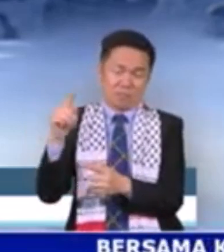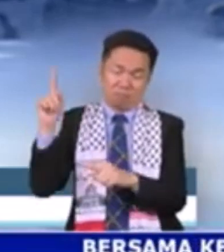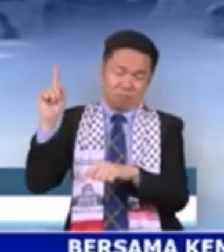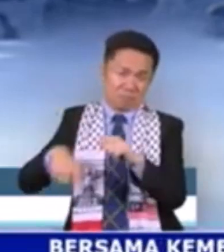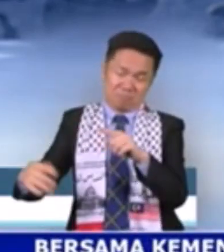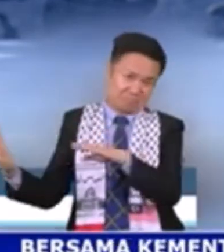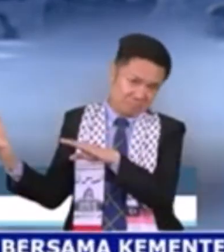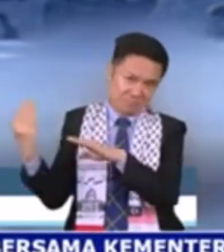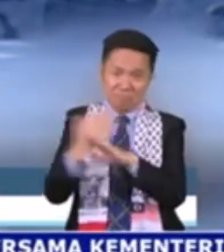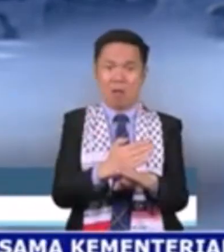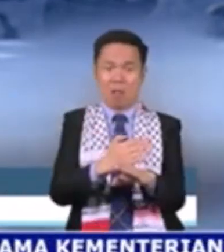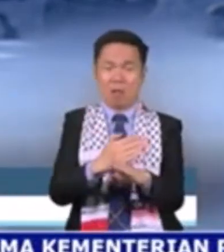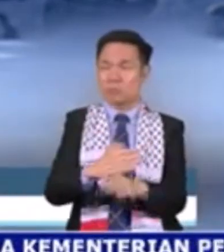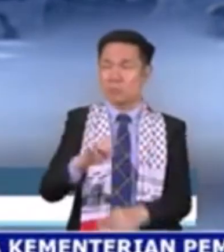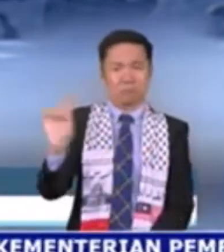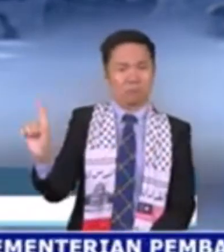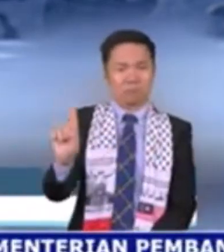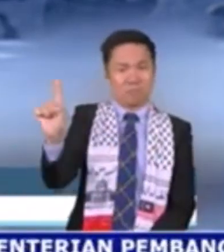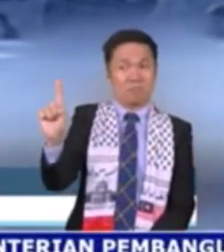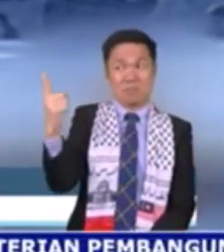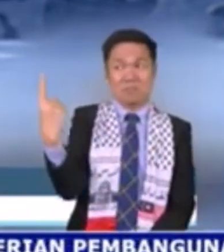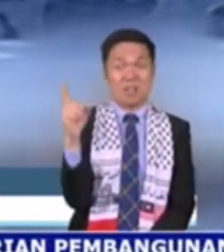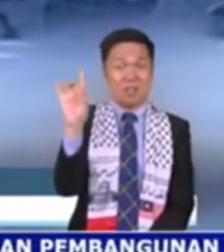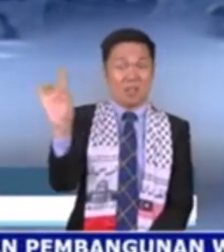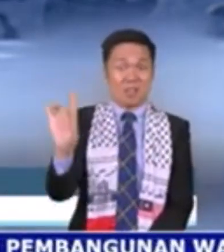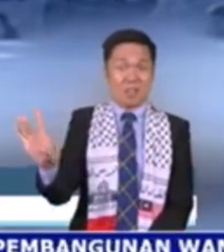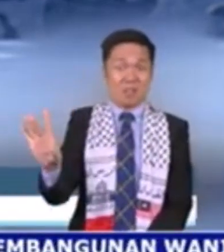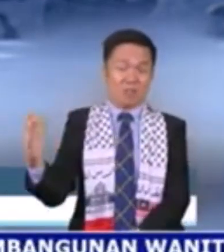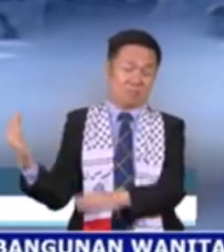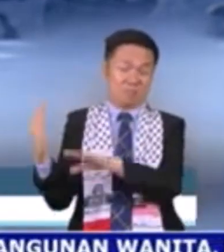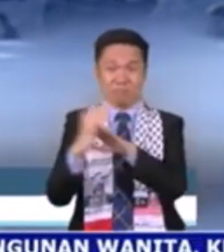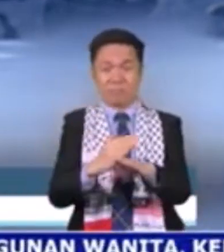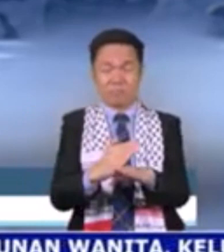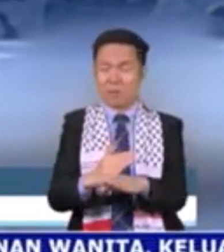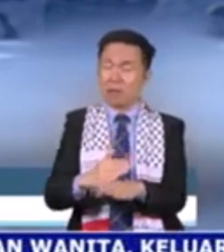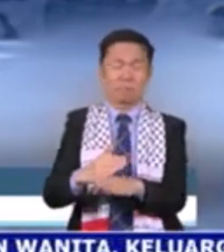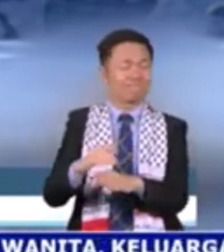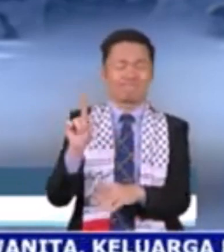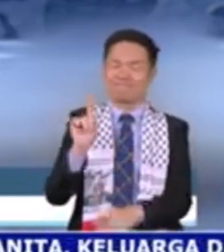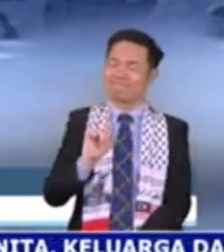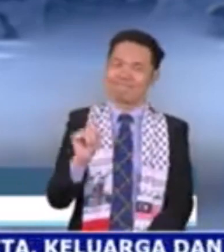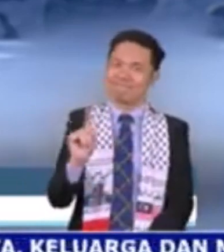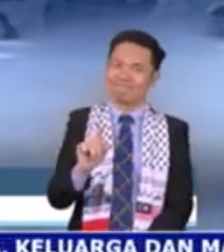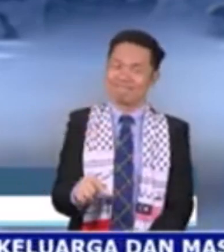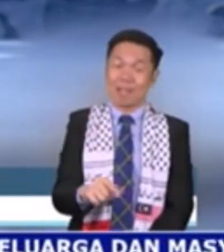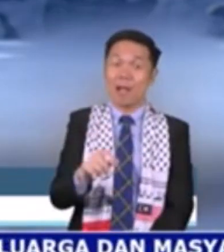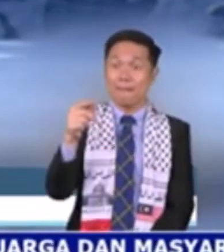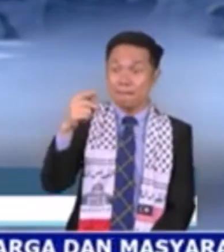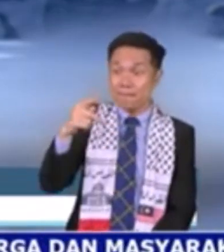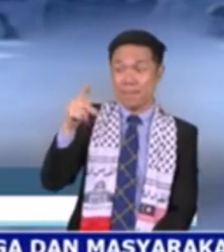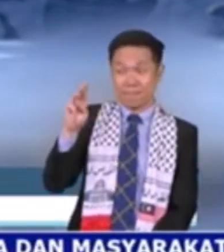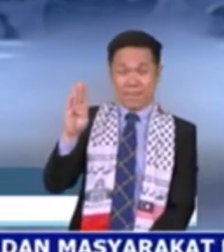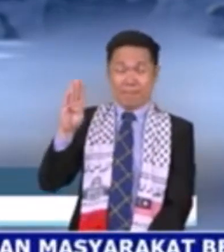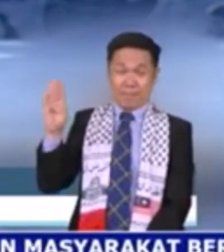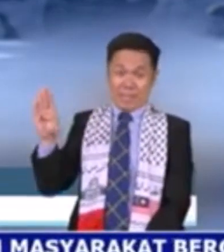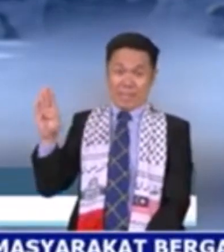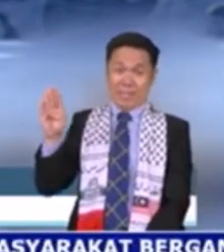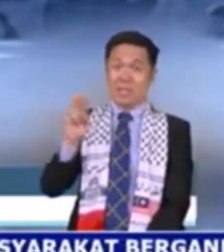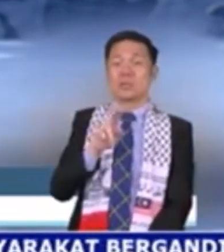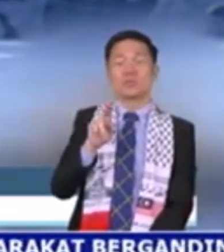santion cara unilateral kita hanya mengiktiraf keputusan Majlis keselamatan